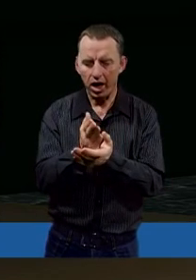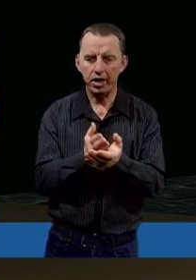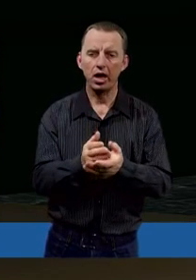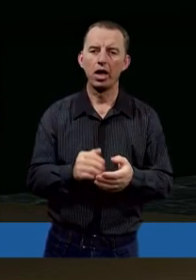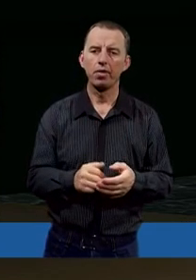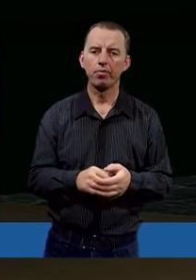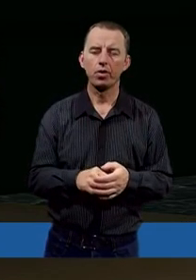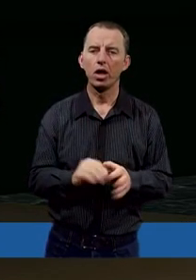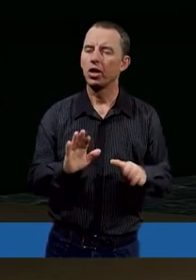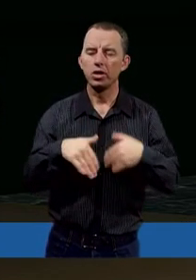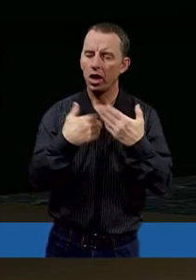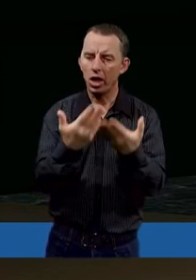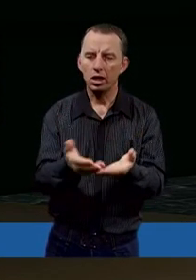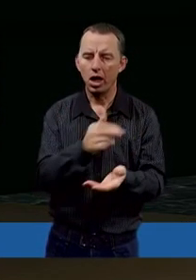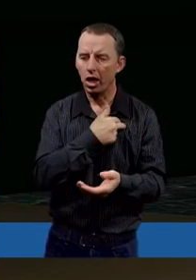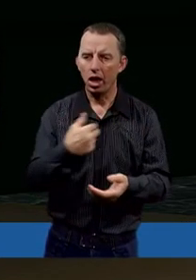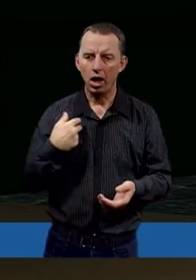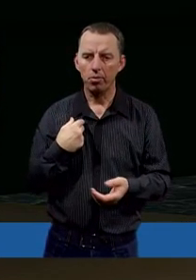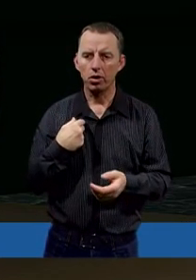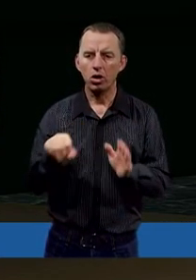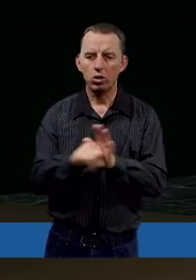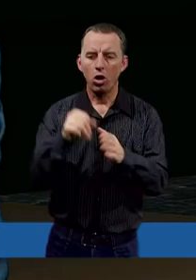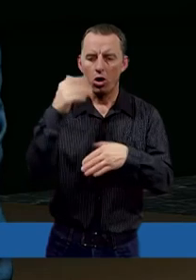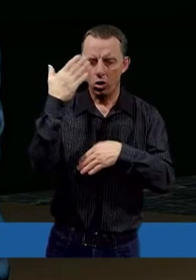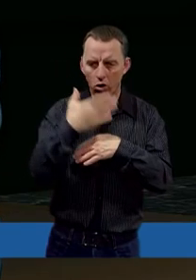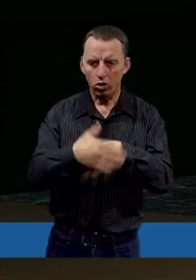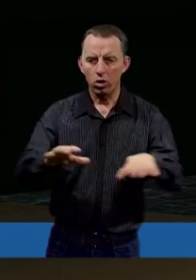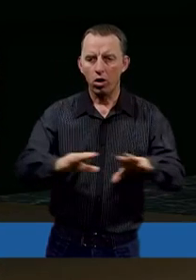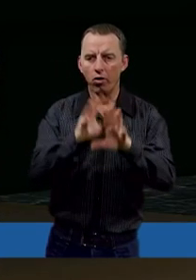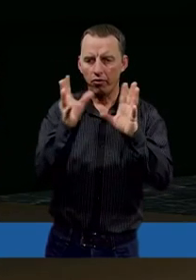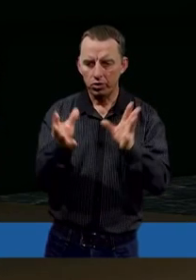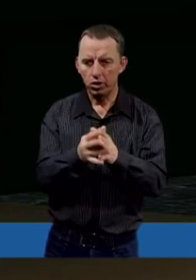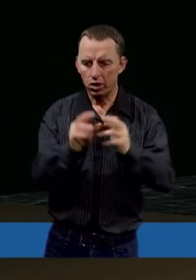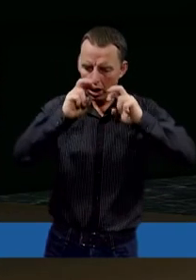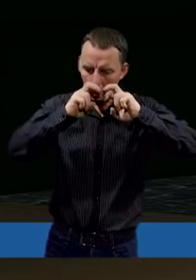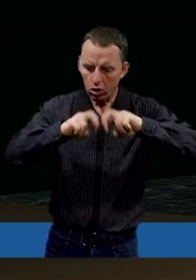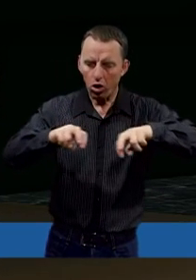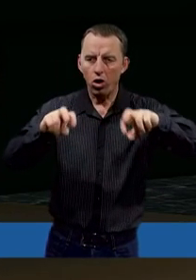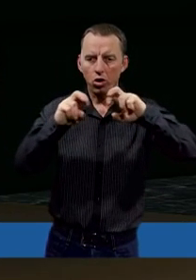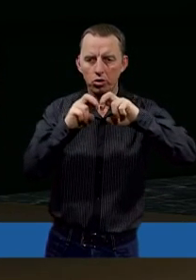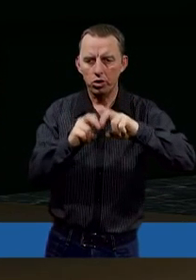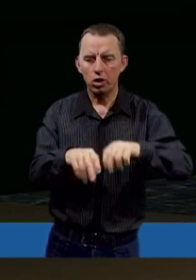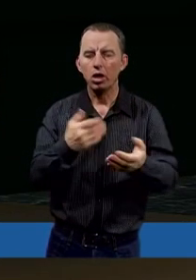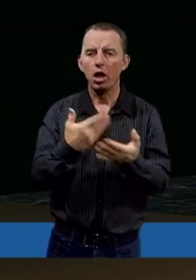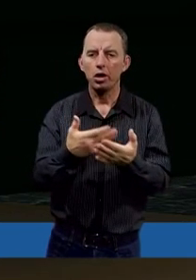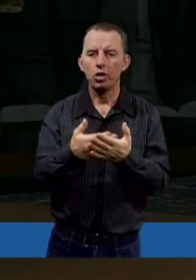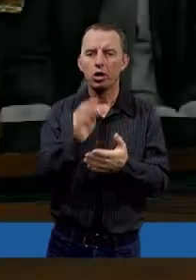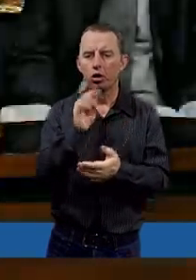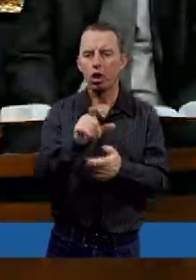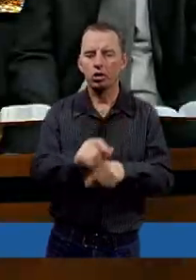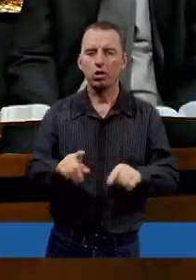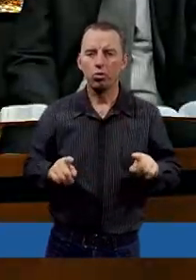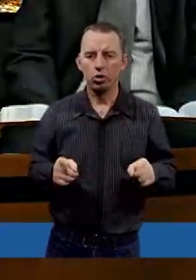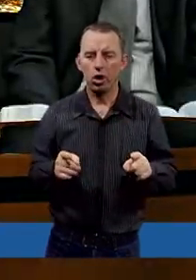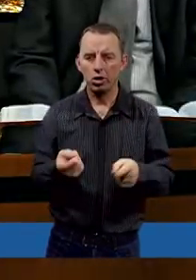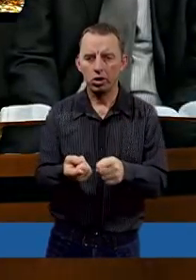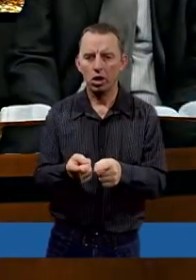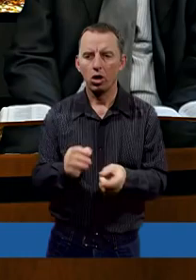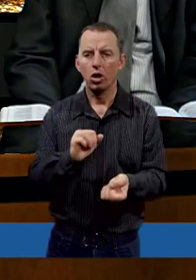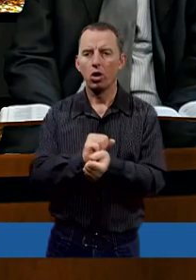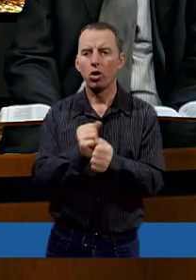Bo nie uda nam się do końca to wszystko właśnie rozstrzygnąć. Dlaczego tak się dzieje?